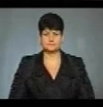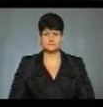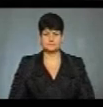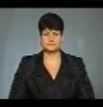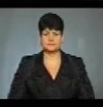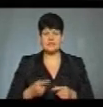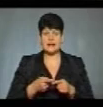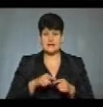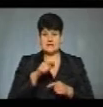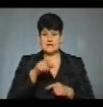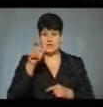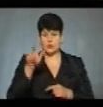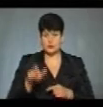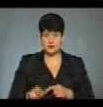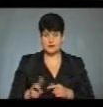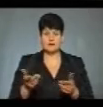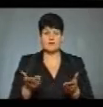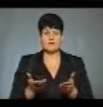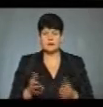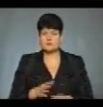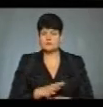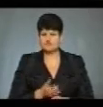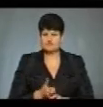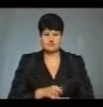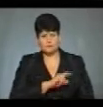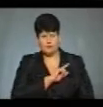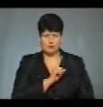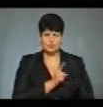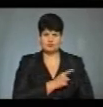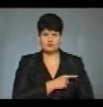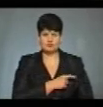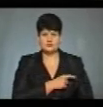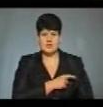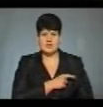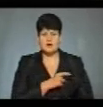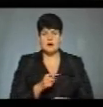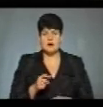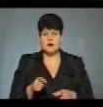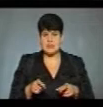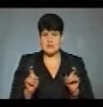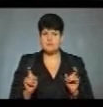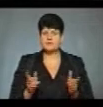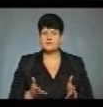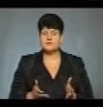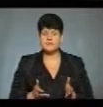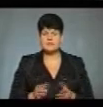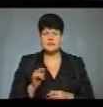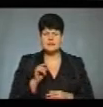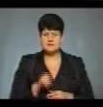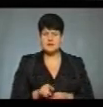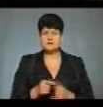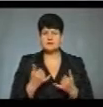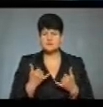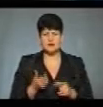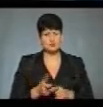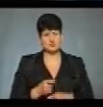Це людина, який був дуже потужний акушер-гінеколог. Таких, на превеликий жаль,